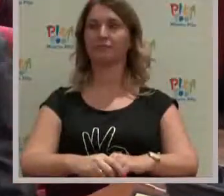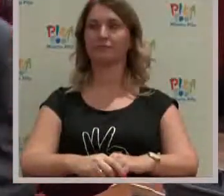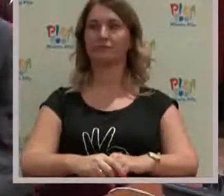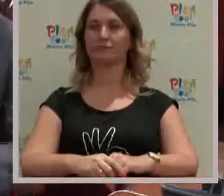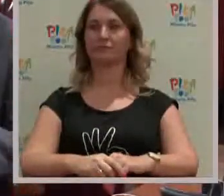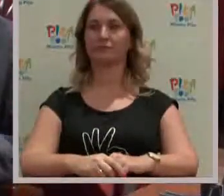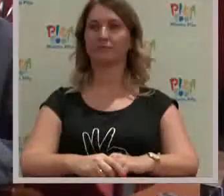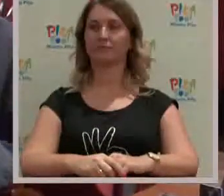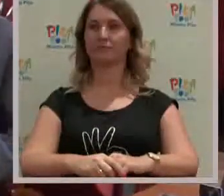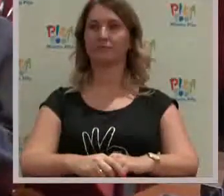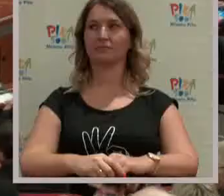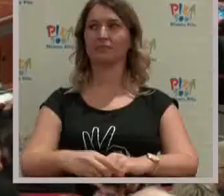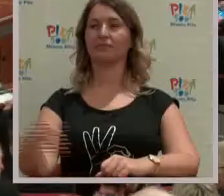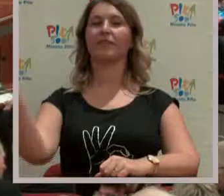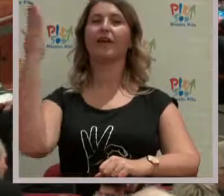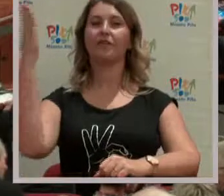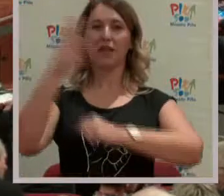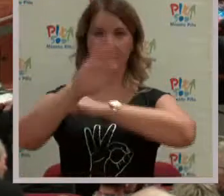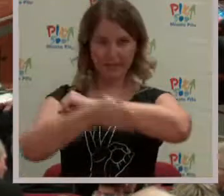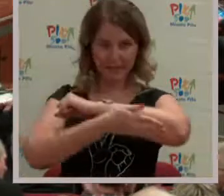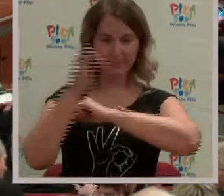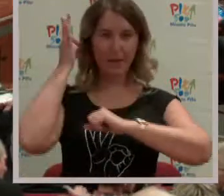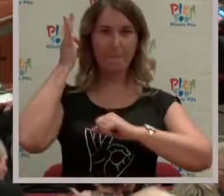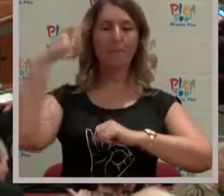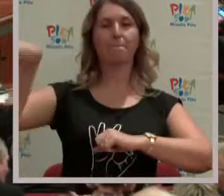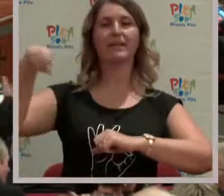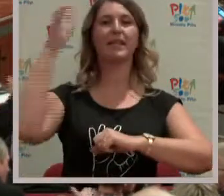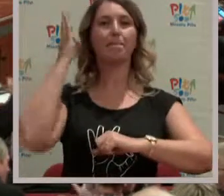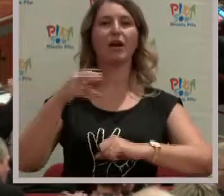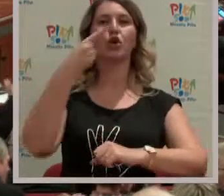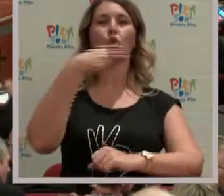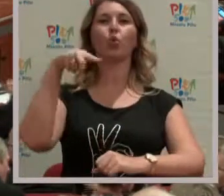Witam serdecznie zastępcę prezydenta miasta Piły panią Beatę Dudzińską.